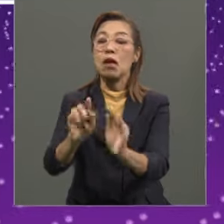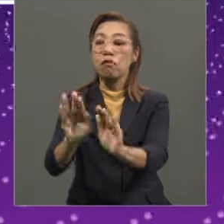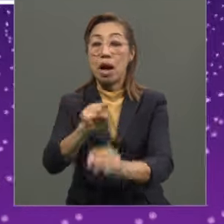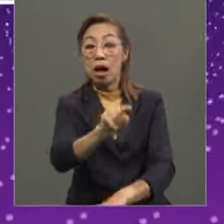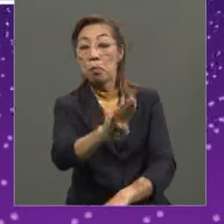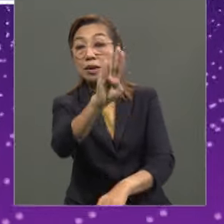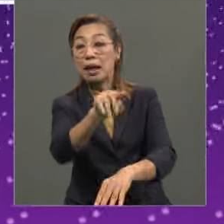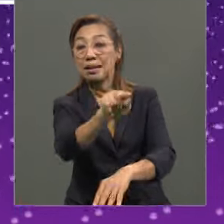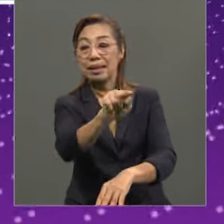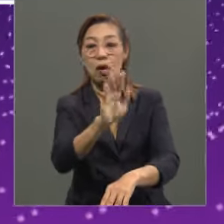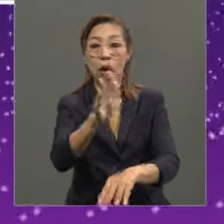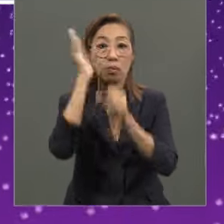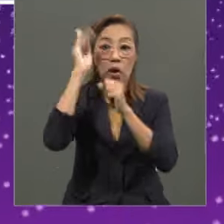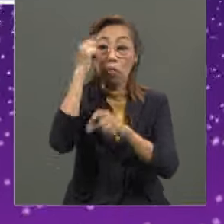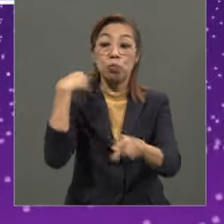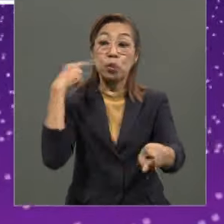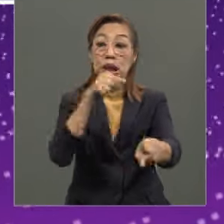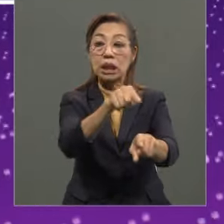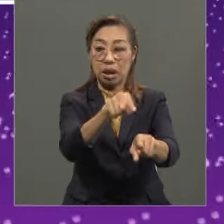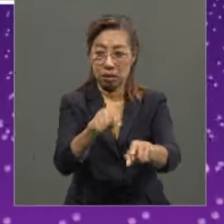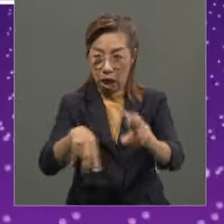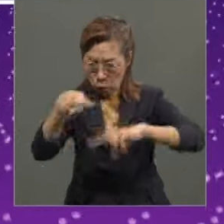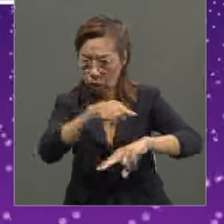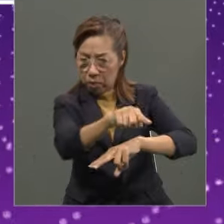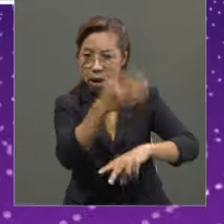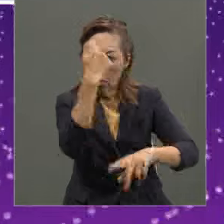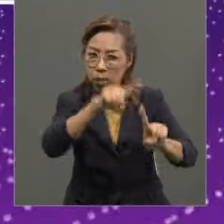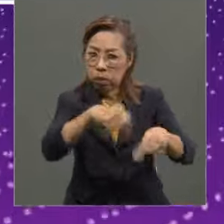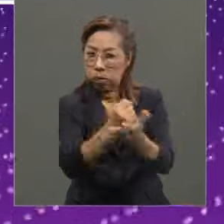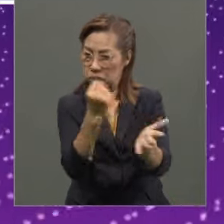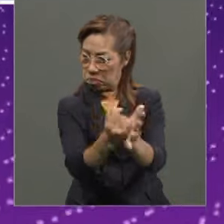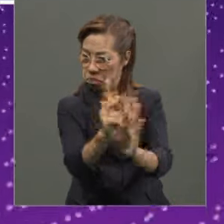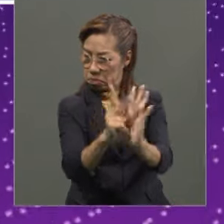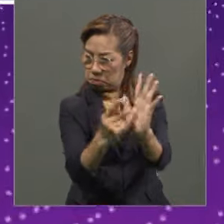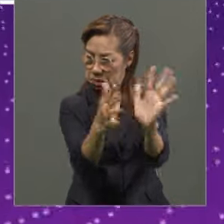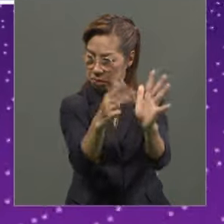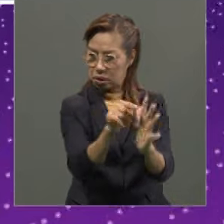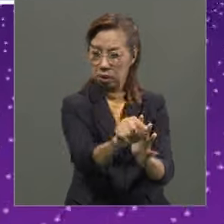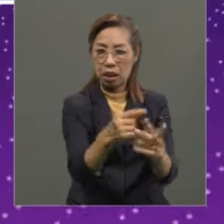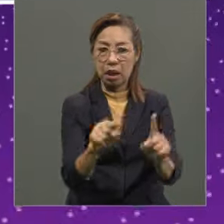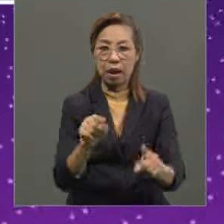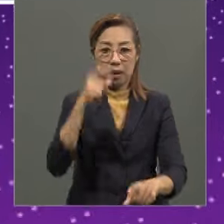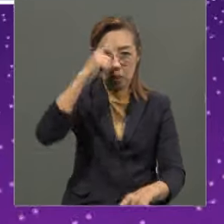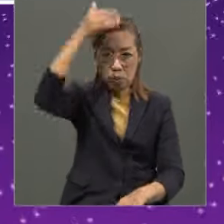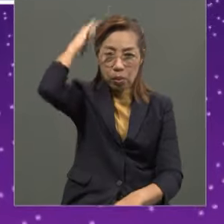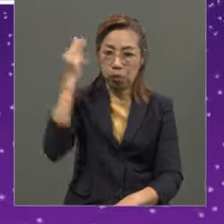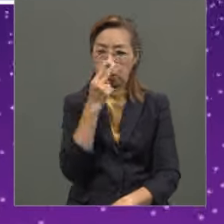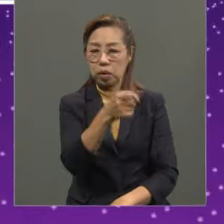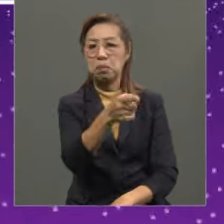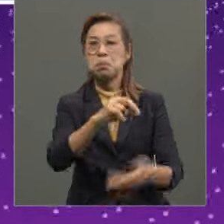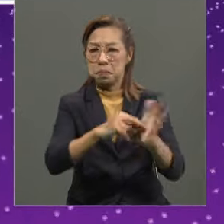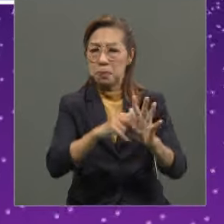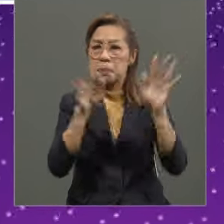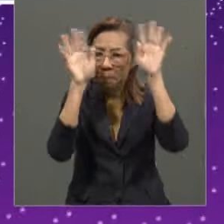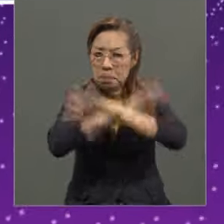หลังพบว่าตอนนี้บริษัทไม่มีการจดทะเบียนรับรองการประกอบธุรกิจตามกฎหมายและตัวคุณอัจฉริยะมองว่าเข้าข่